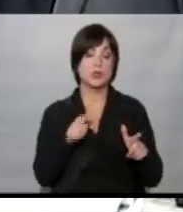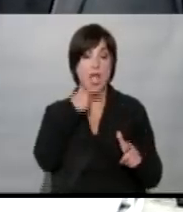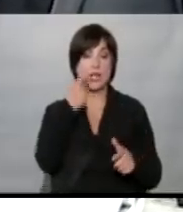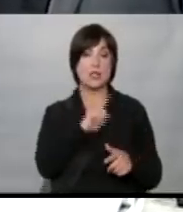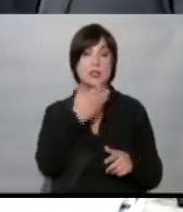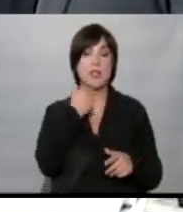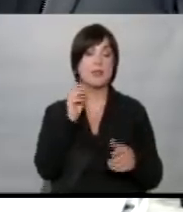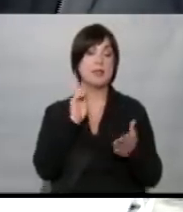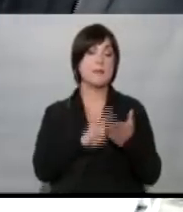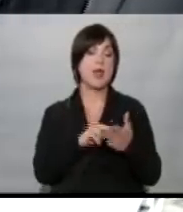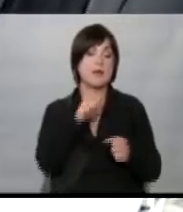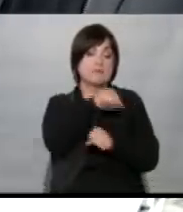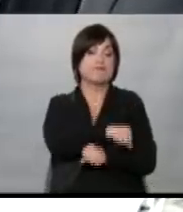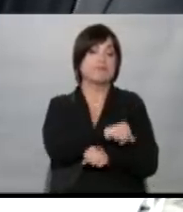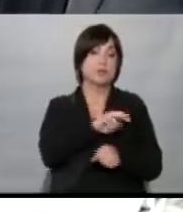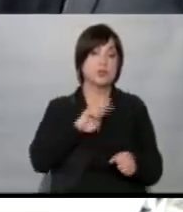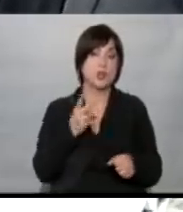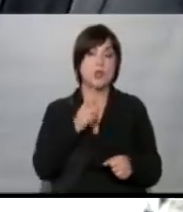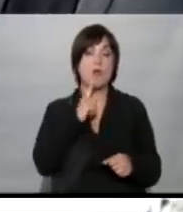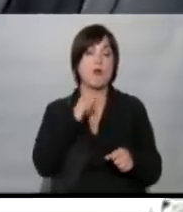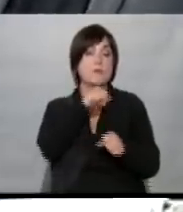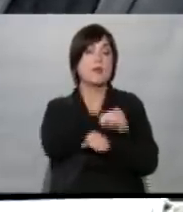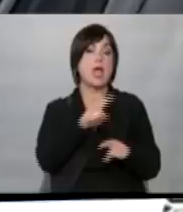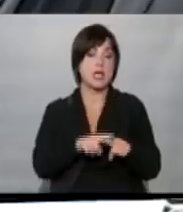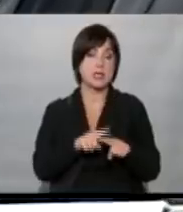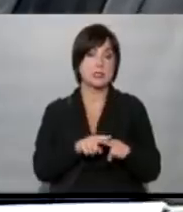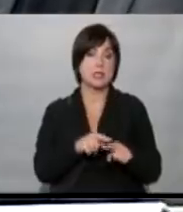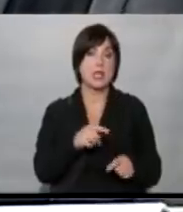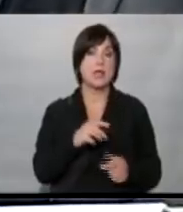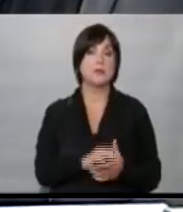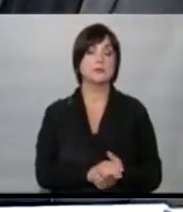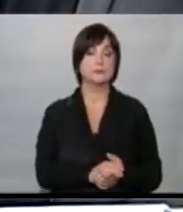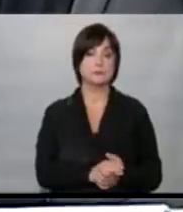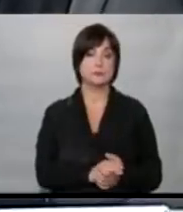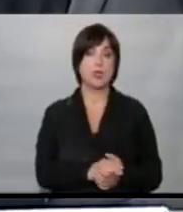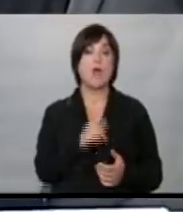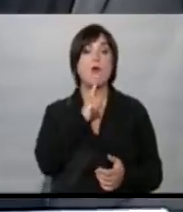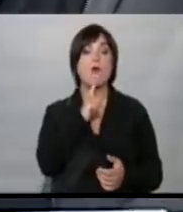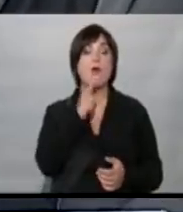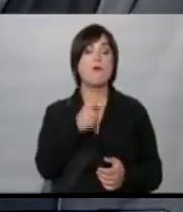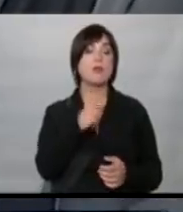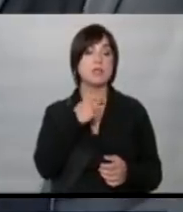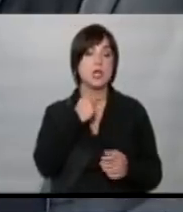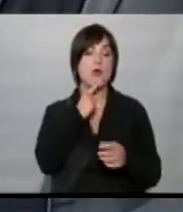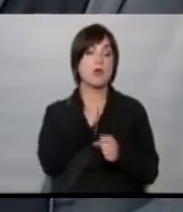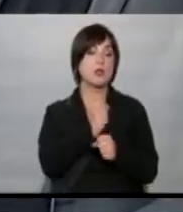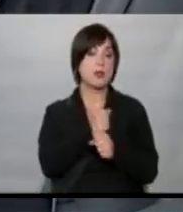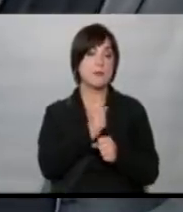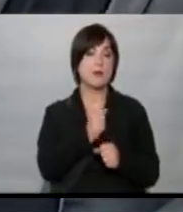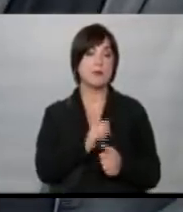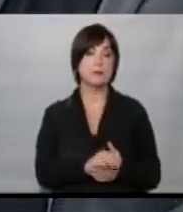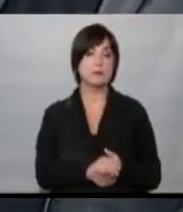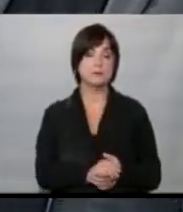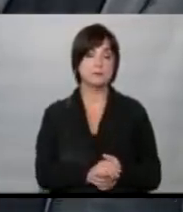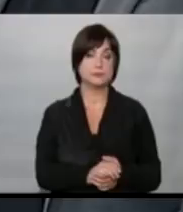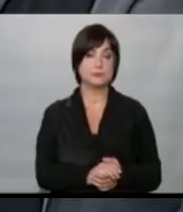им наметнувате на други. На кого ние има наметнуваме? На Грција? Не, па ние сме значи, кој е тој иредентизам ние што го наметнуваме? Го наметнуваме,